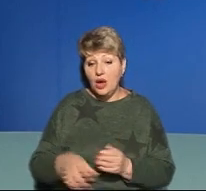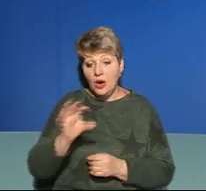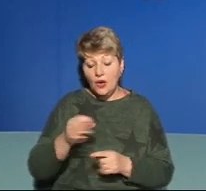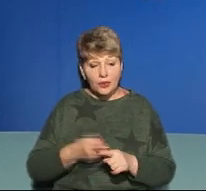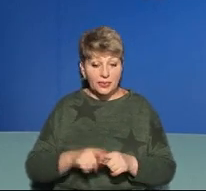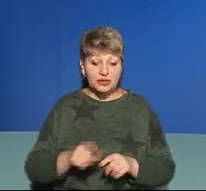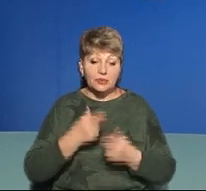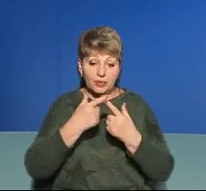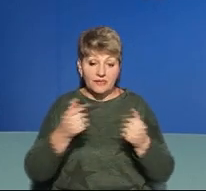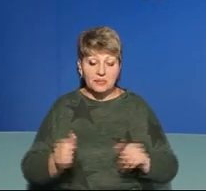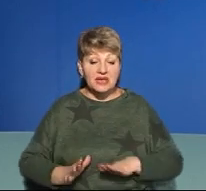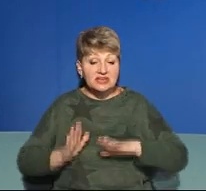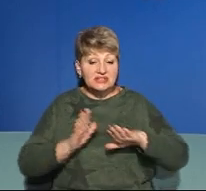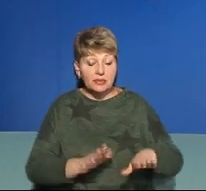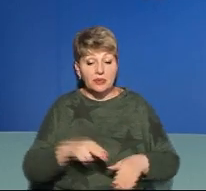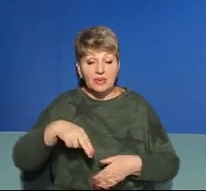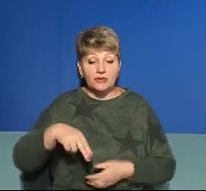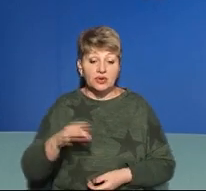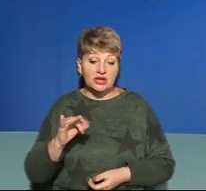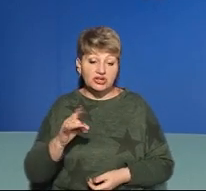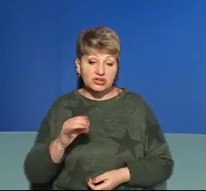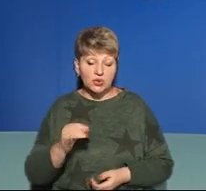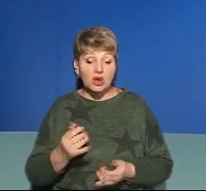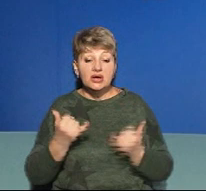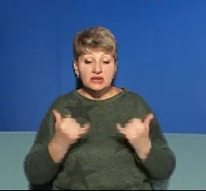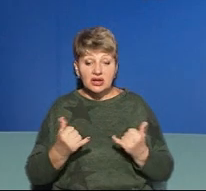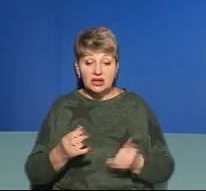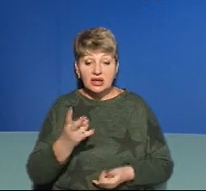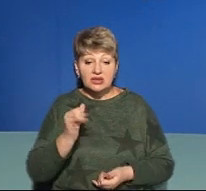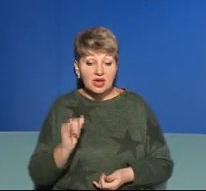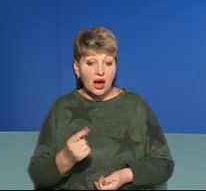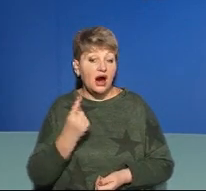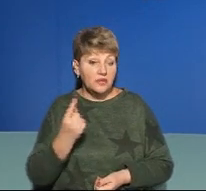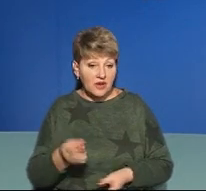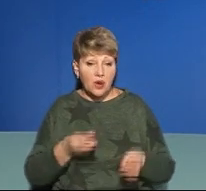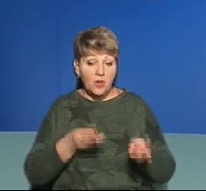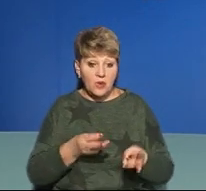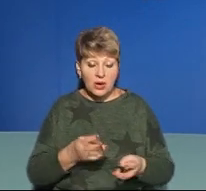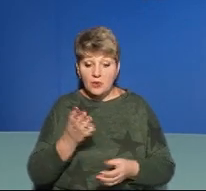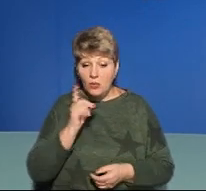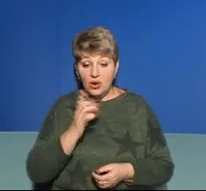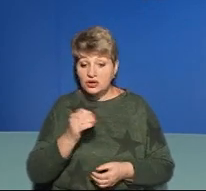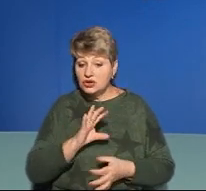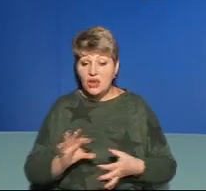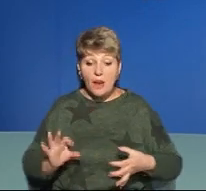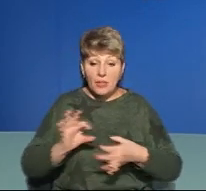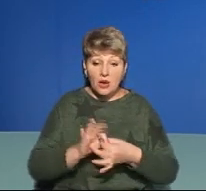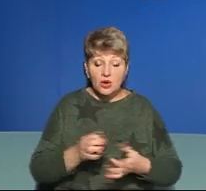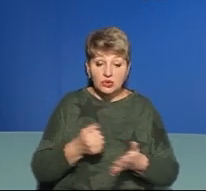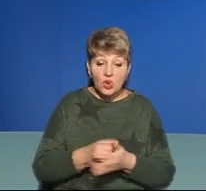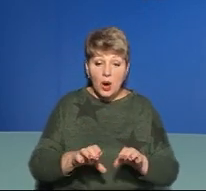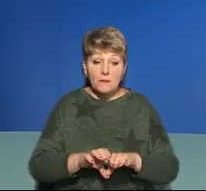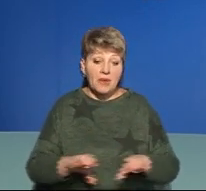заступник міського голови Сміли Павло Іщенко. Але нині жодна котельня не під'єднана до мереж газопостачання.